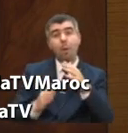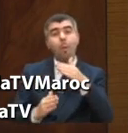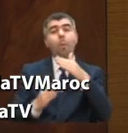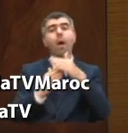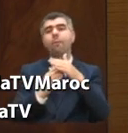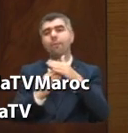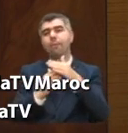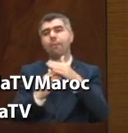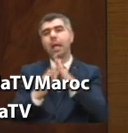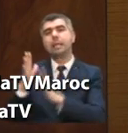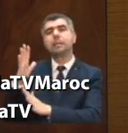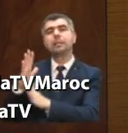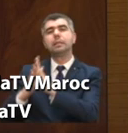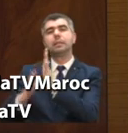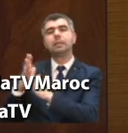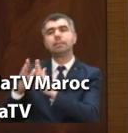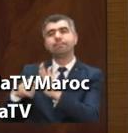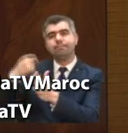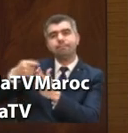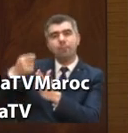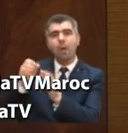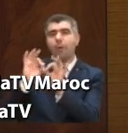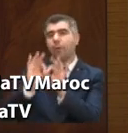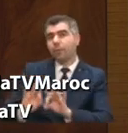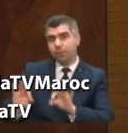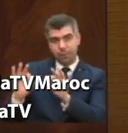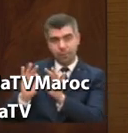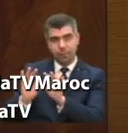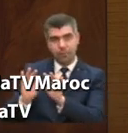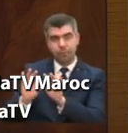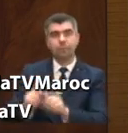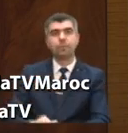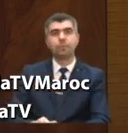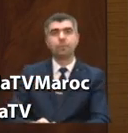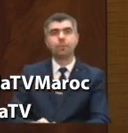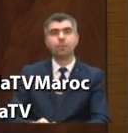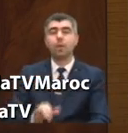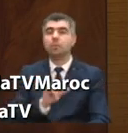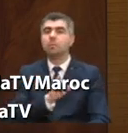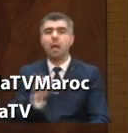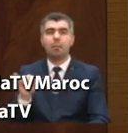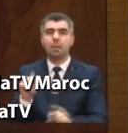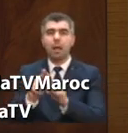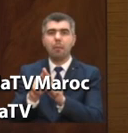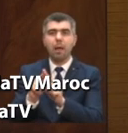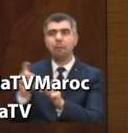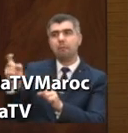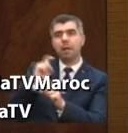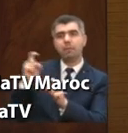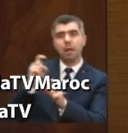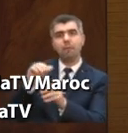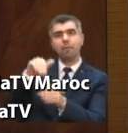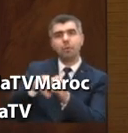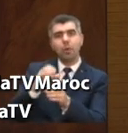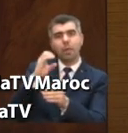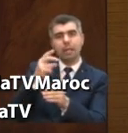للضمان الاجتماعي منذ مدة طويلة، وبالتالي فهم ما يمكنش لهم يستفدوا من الدعم ديال الصندوق الوطني للضمان